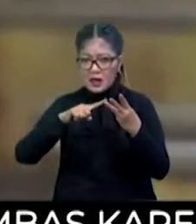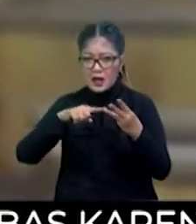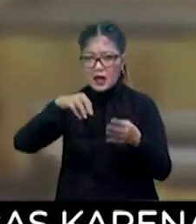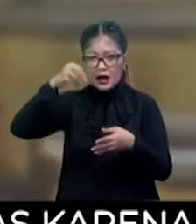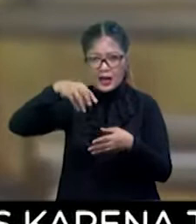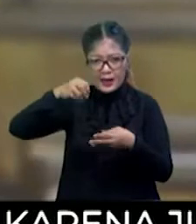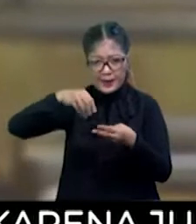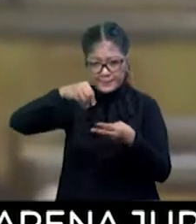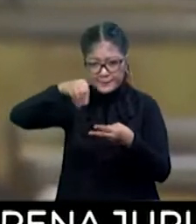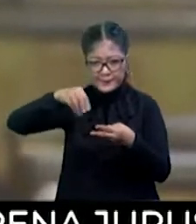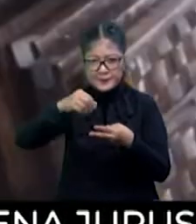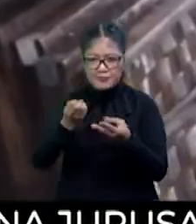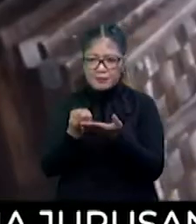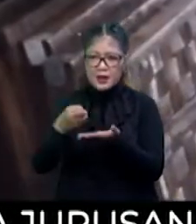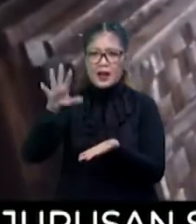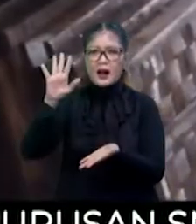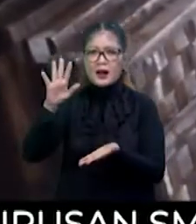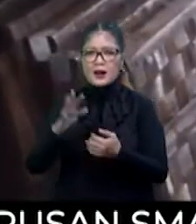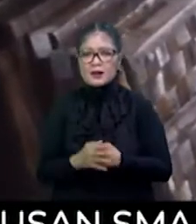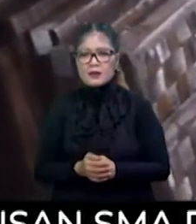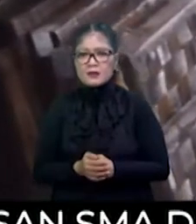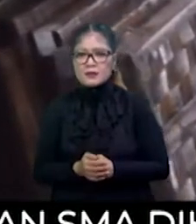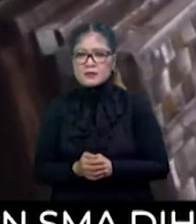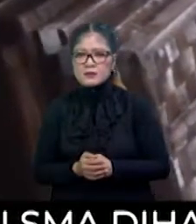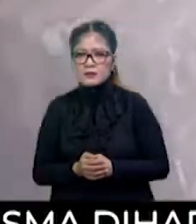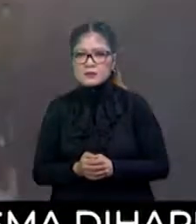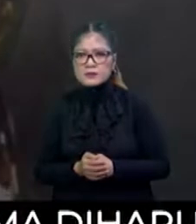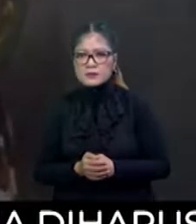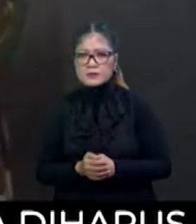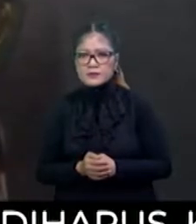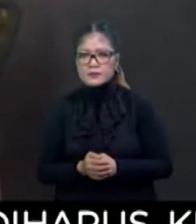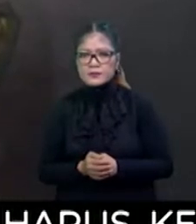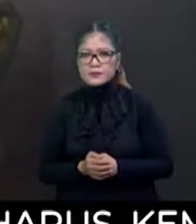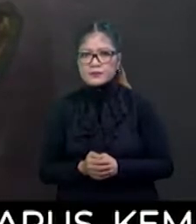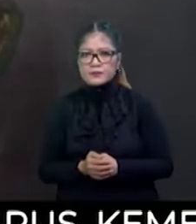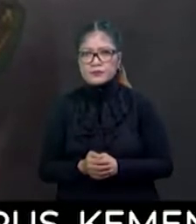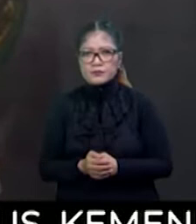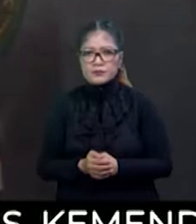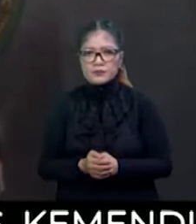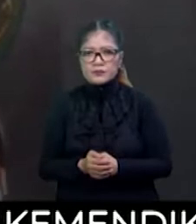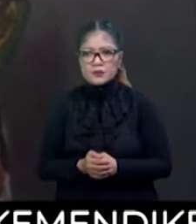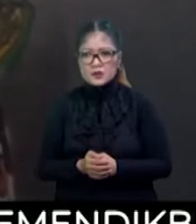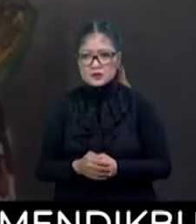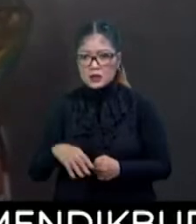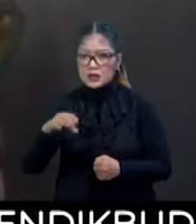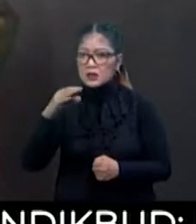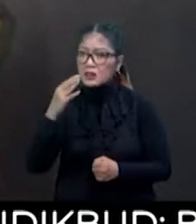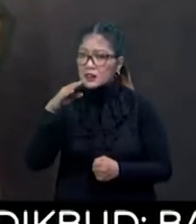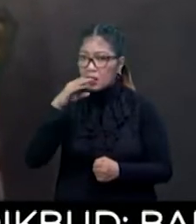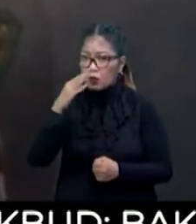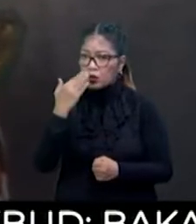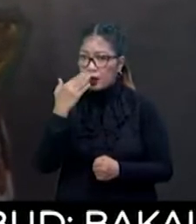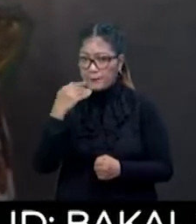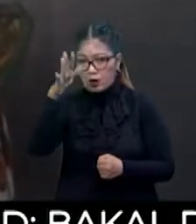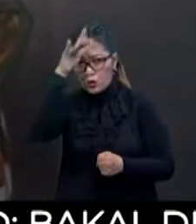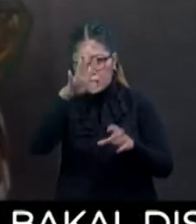biaya produksi lebih besar dari omset yang didapatnya. Tahu tempe ini hari Senin, Selasa, Rabu, kita nggak